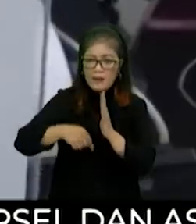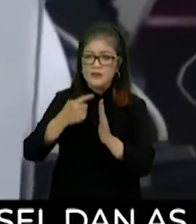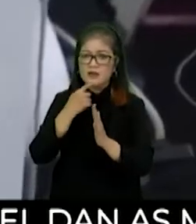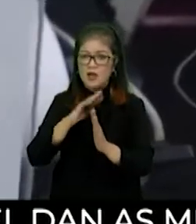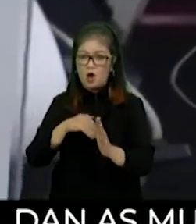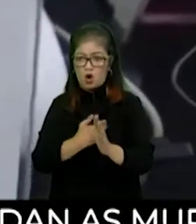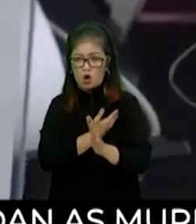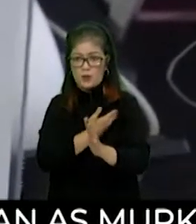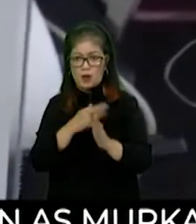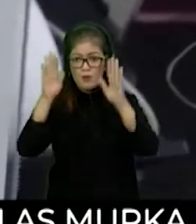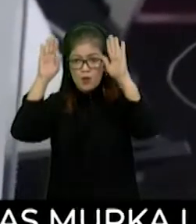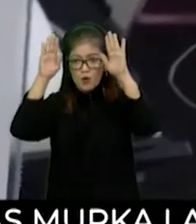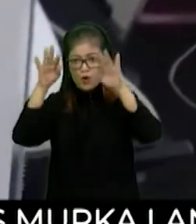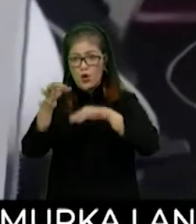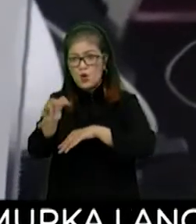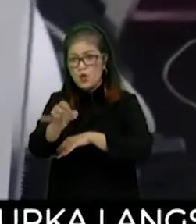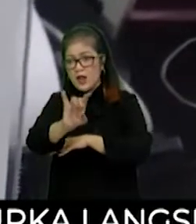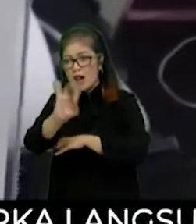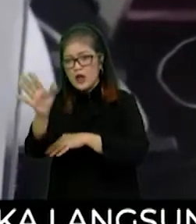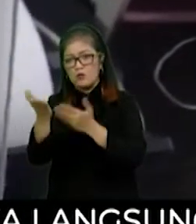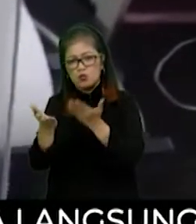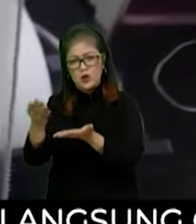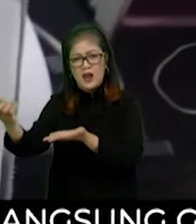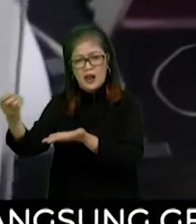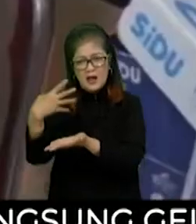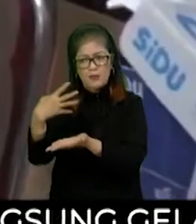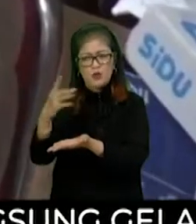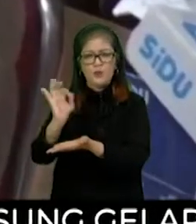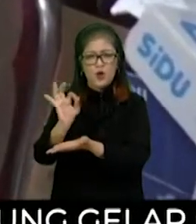luar Ponorogo, belum melaporkan kerugian yang mereka alami.